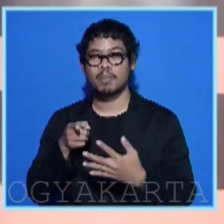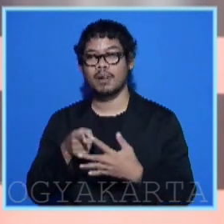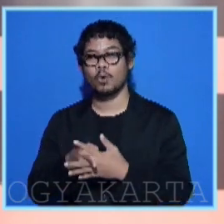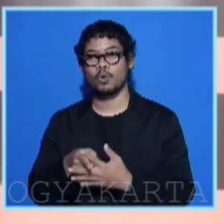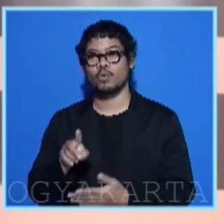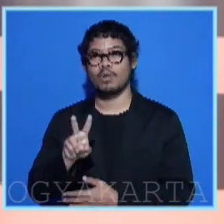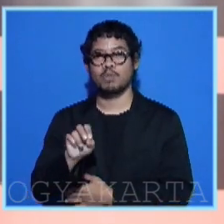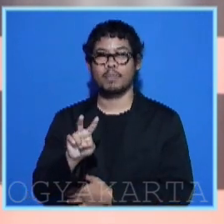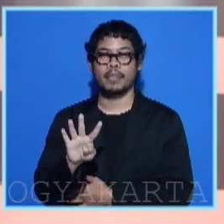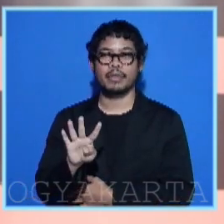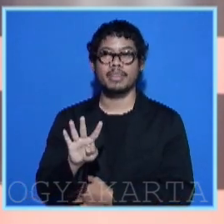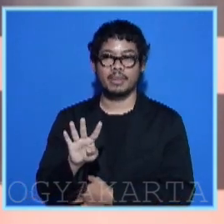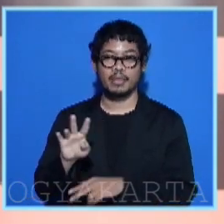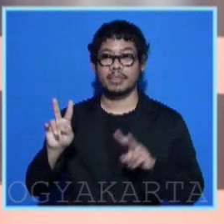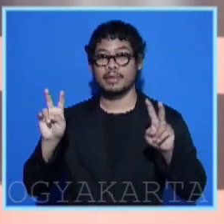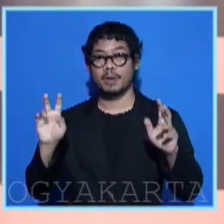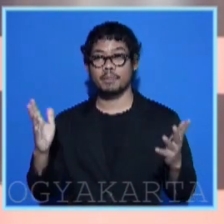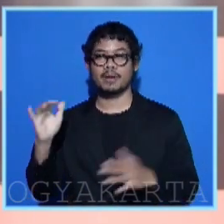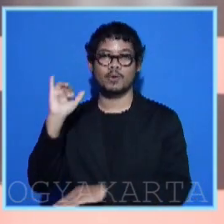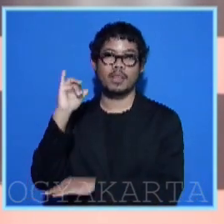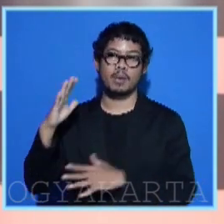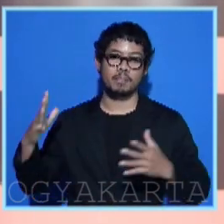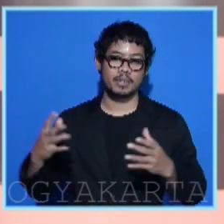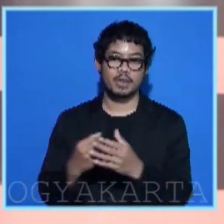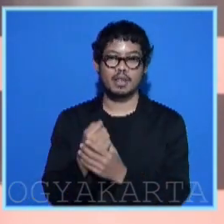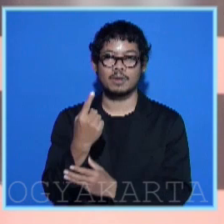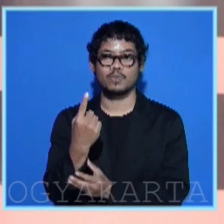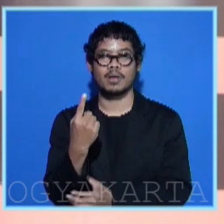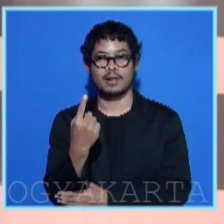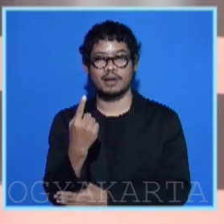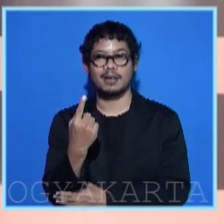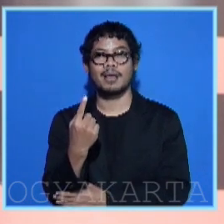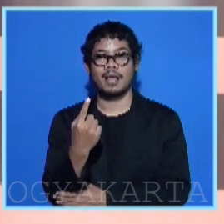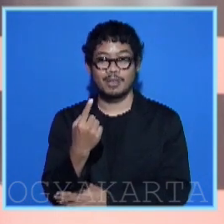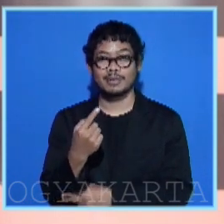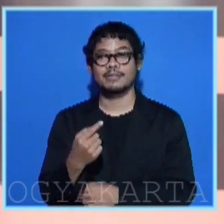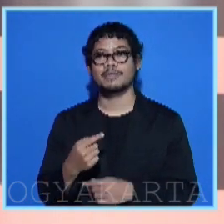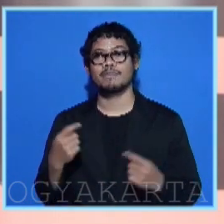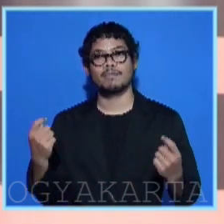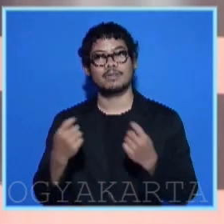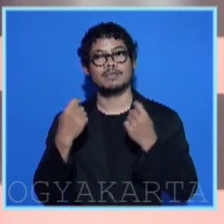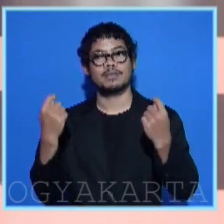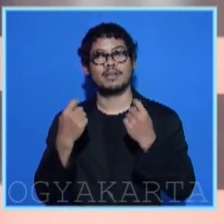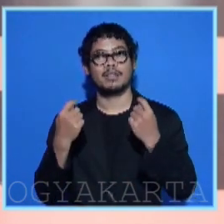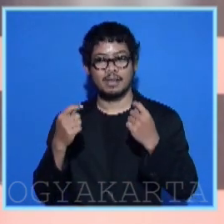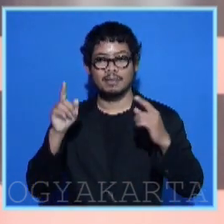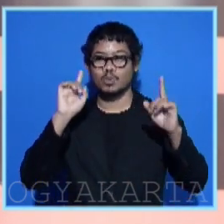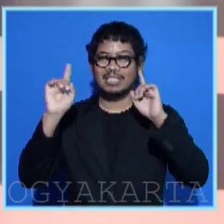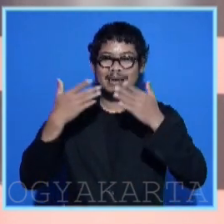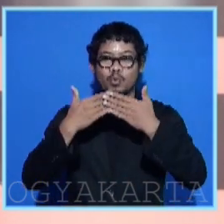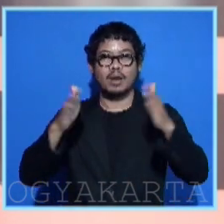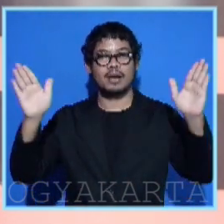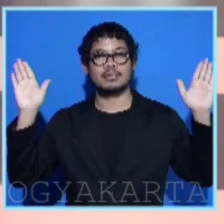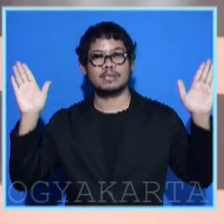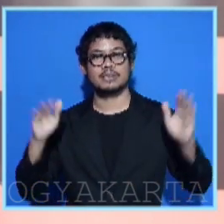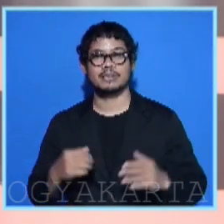dengan tema Jogja Nyawiji Eng Pesta Demokrasi. Dan saudara berikut pernyataan Sri Sultan Hamengkubuwono X di hadapan